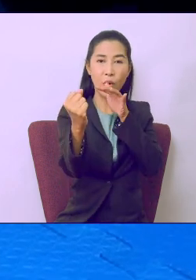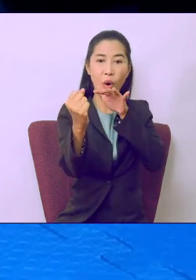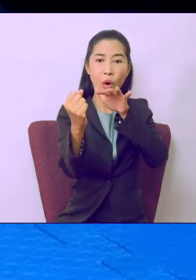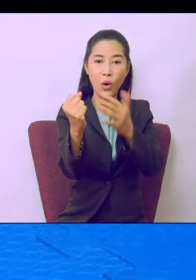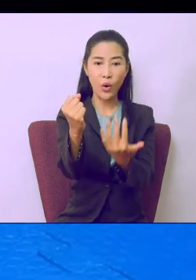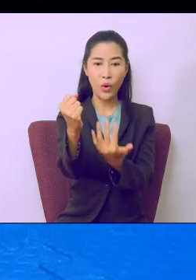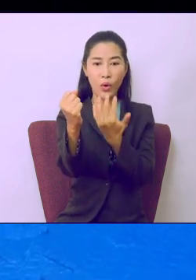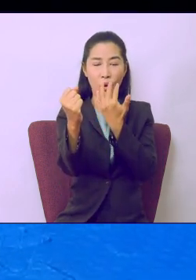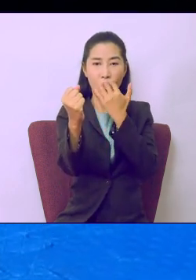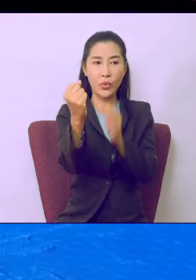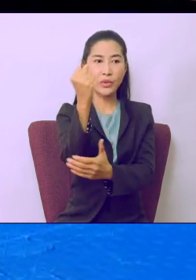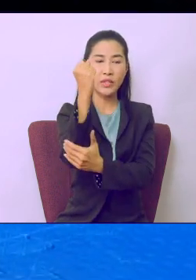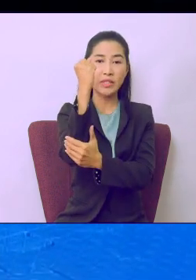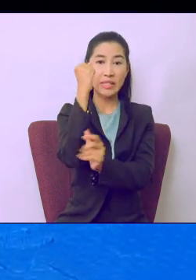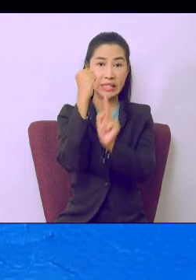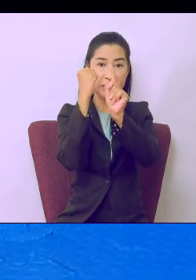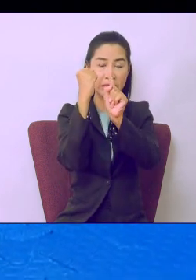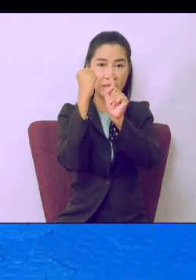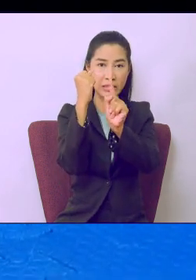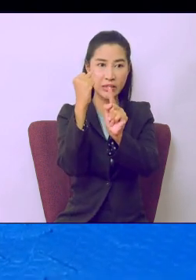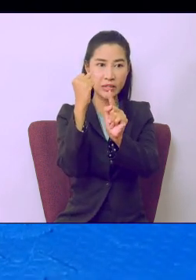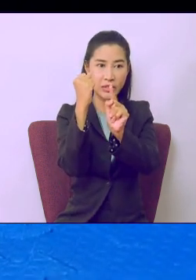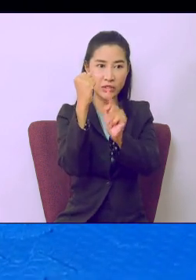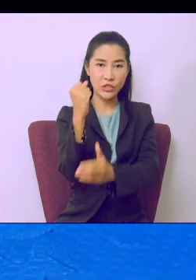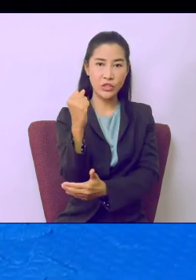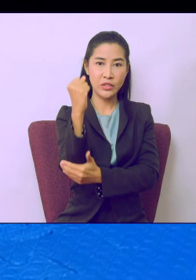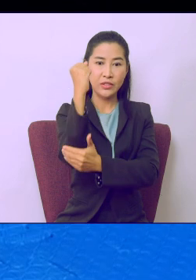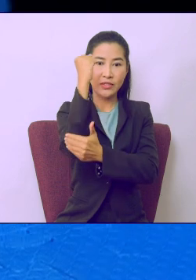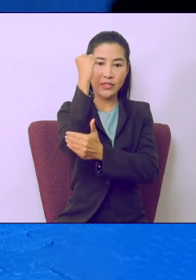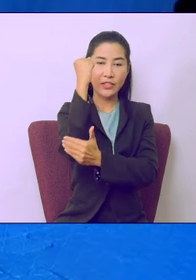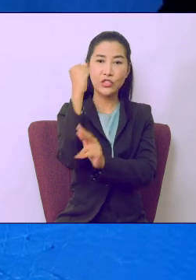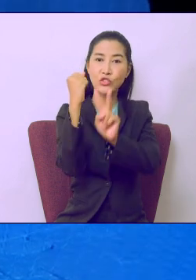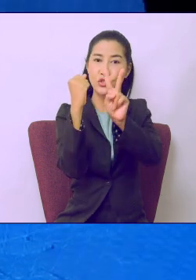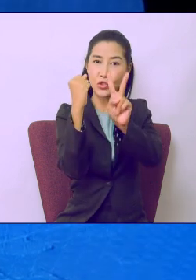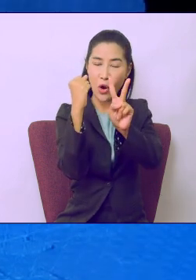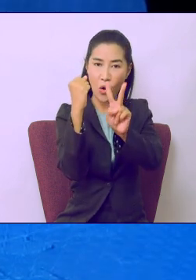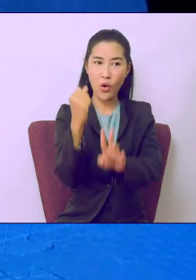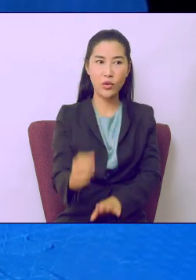ครับ1เข้าครับหายใจออกครับ 2